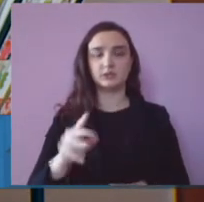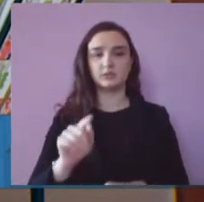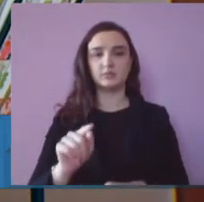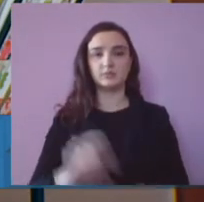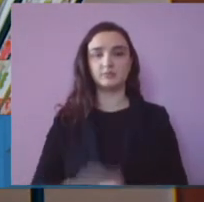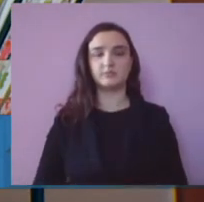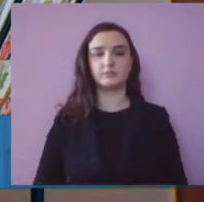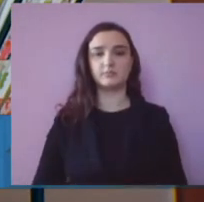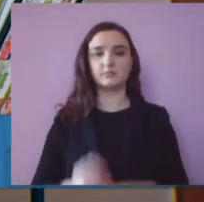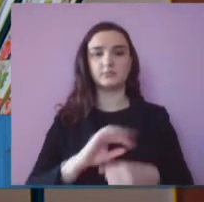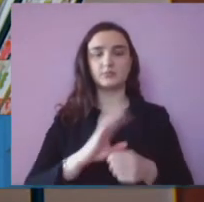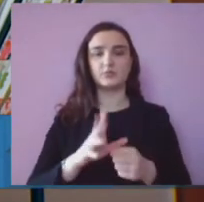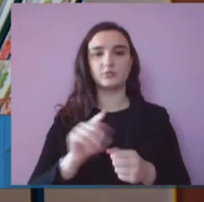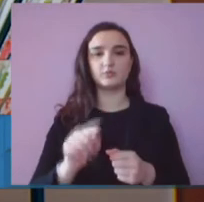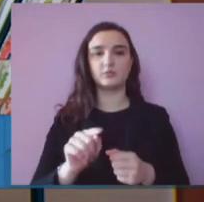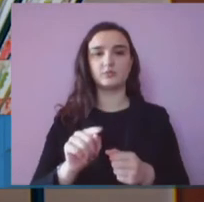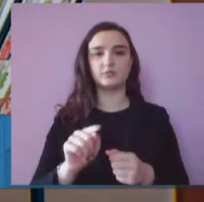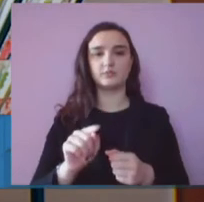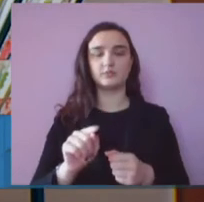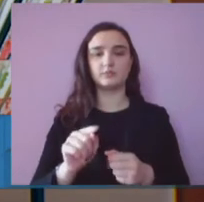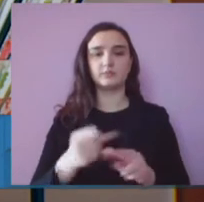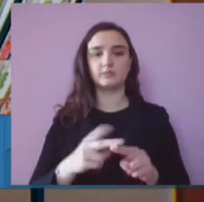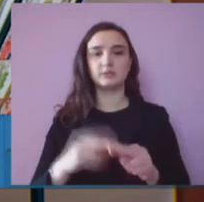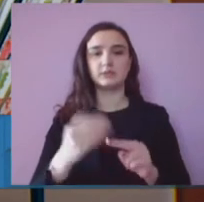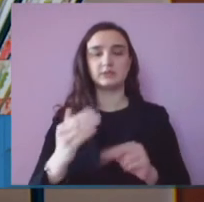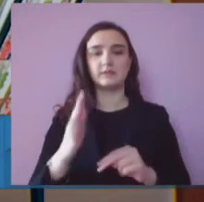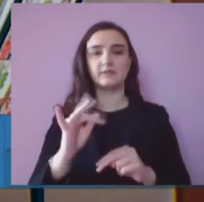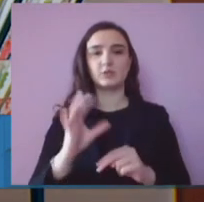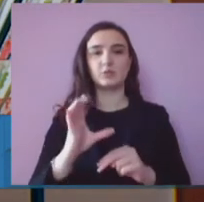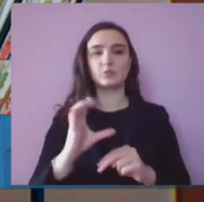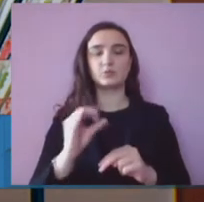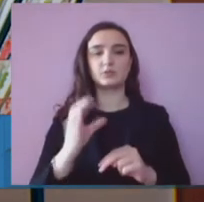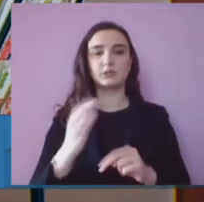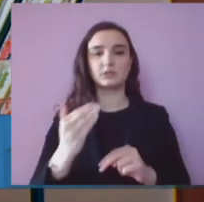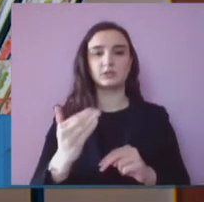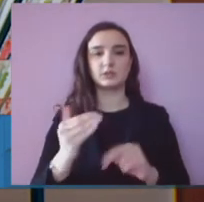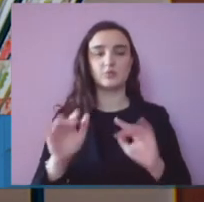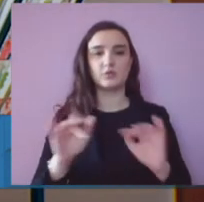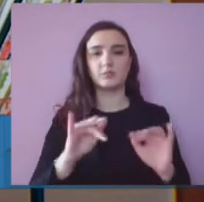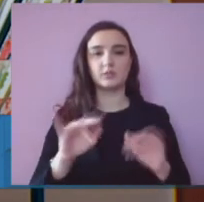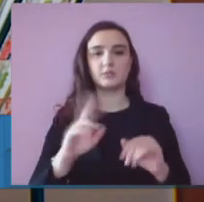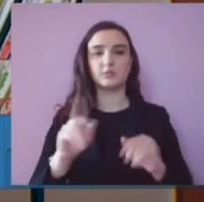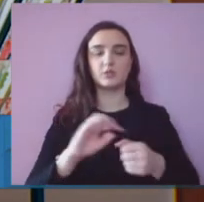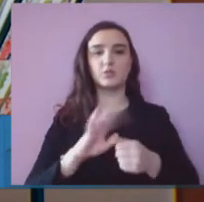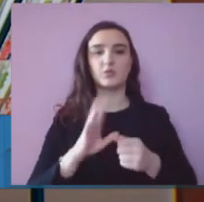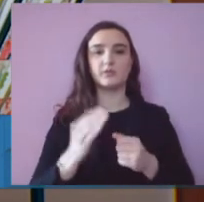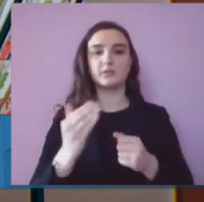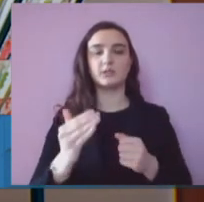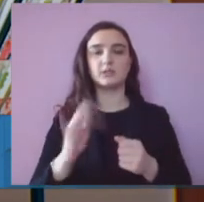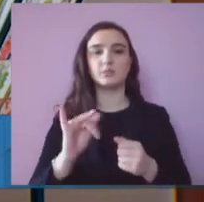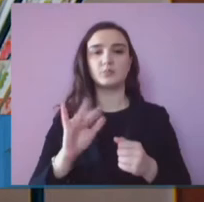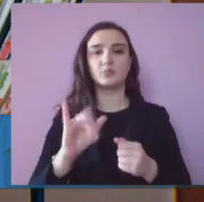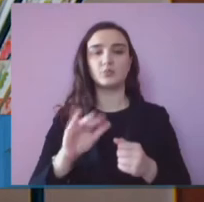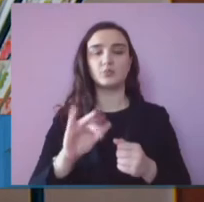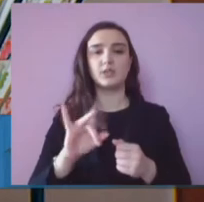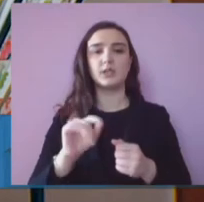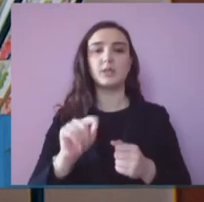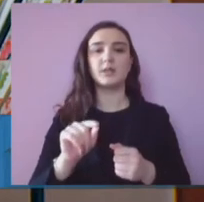კოვიდის როგორც ვირუსის ზემოქმედება და კოვიდის როგორც იმუნური